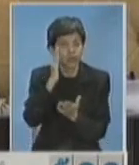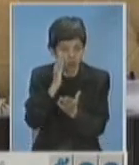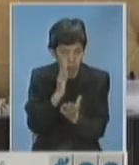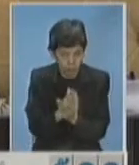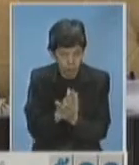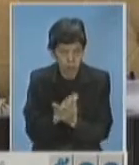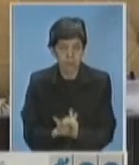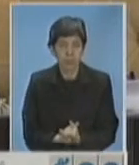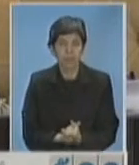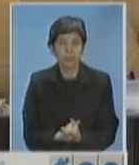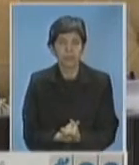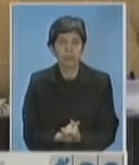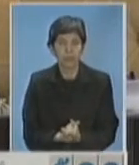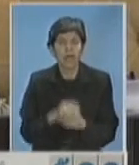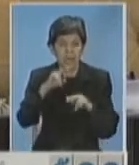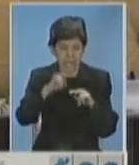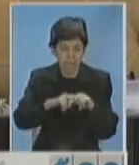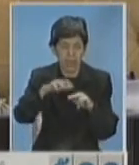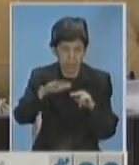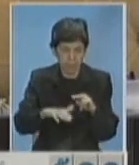ฮะนั่งเถอะครับ